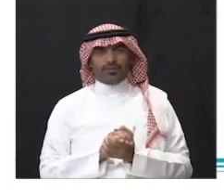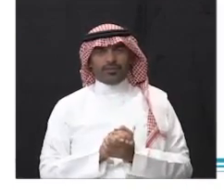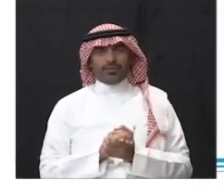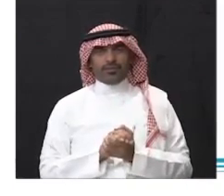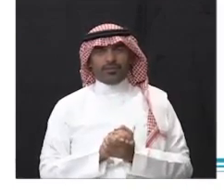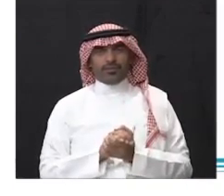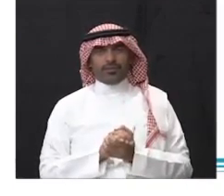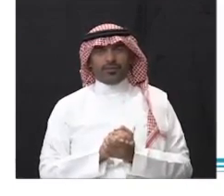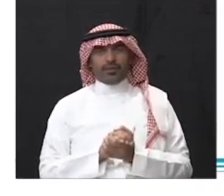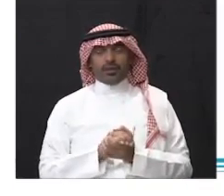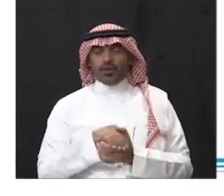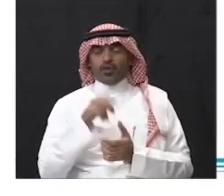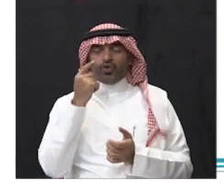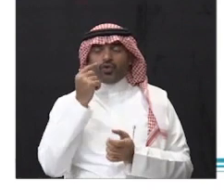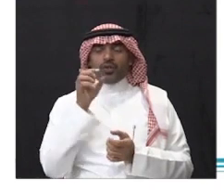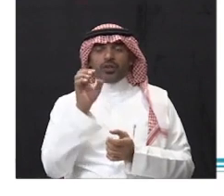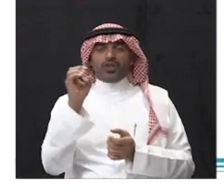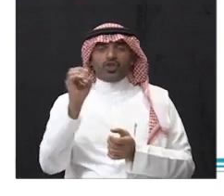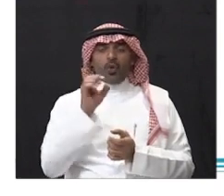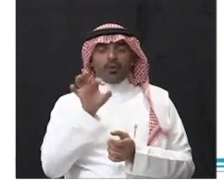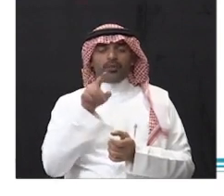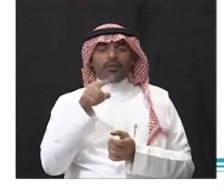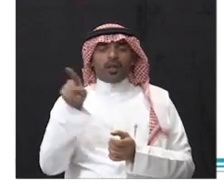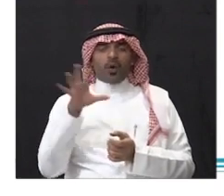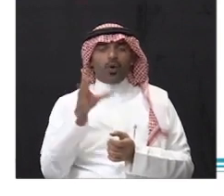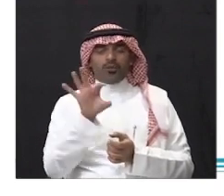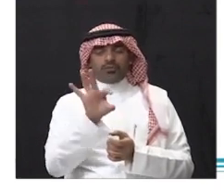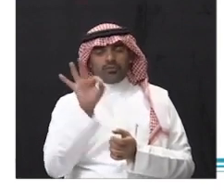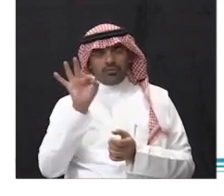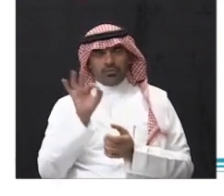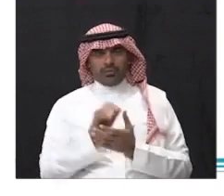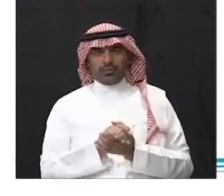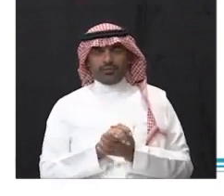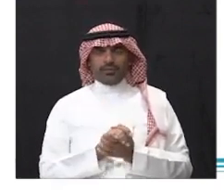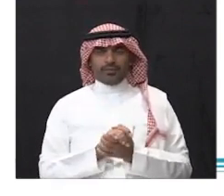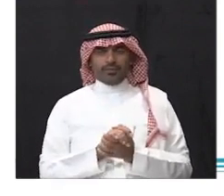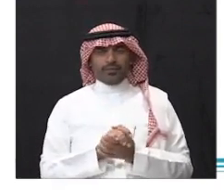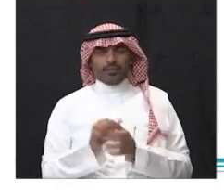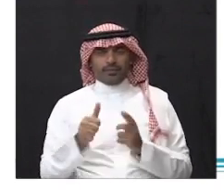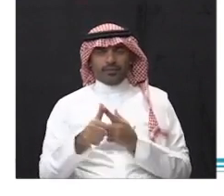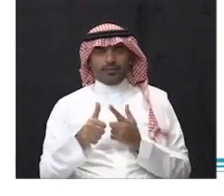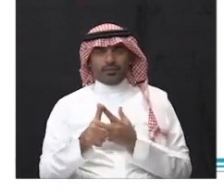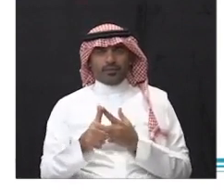سؤال: اختار الإجابة الصحيحة مما يلي. أولاً،